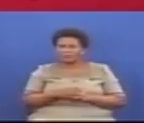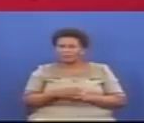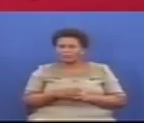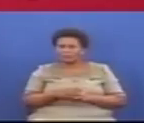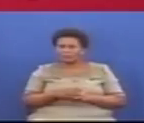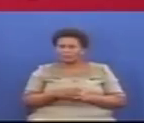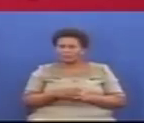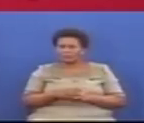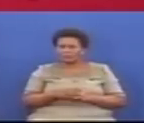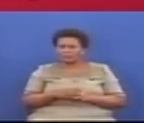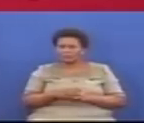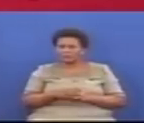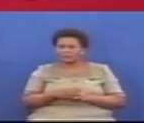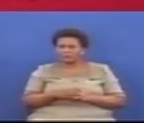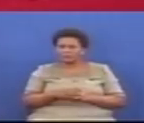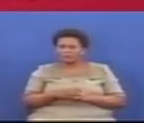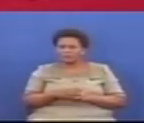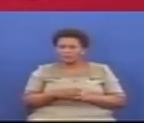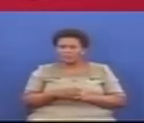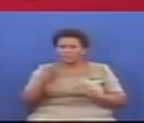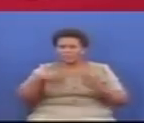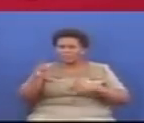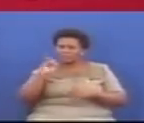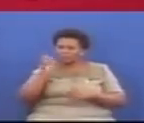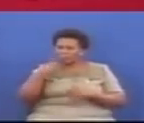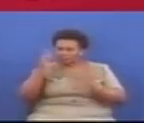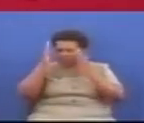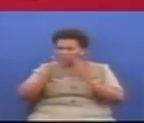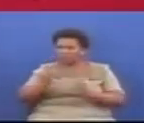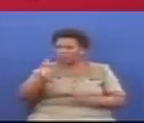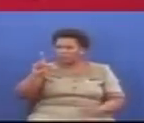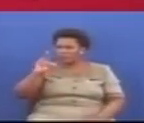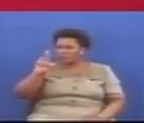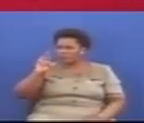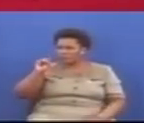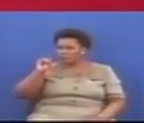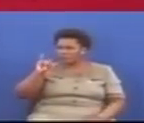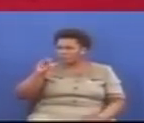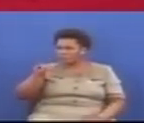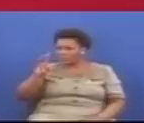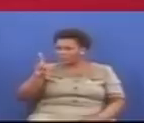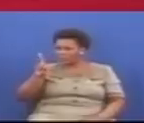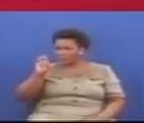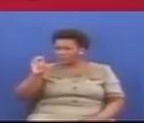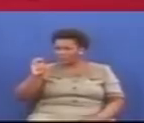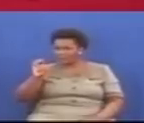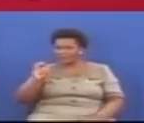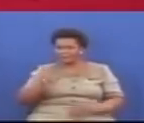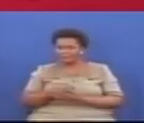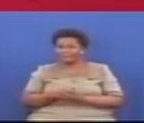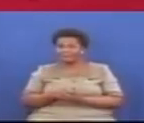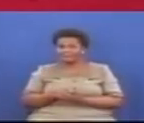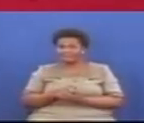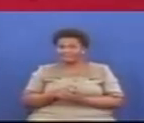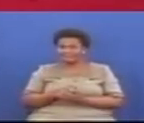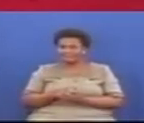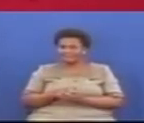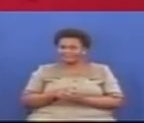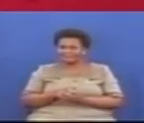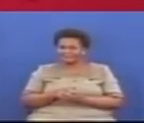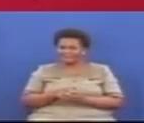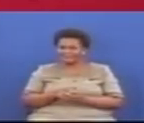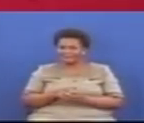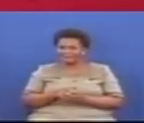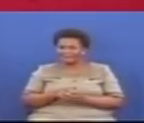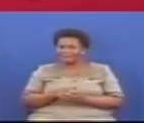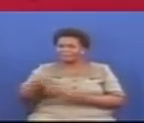Lusinde, mbunge wa Mtera, kama ifuatavyo. Mheshimiwa Spika, maeneo mengi ya